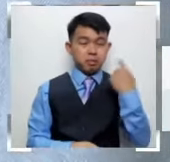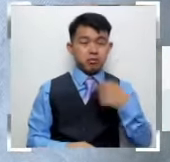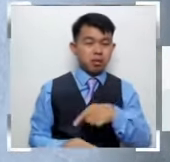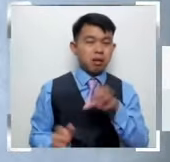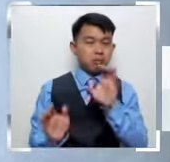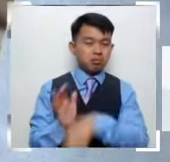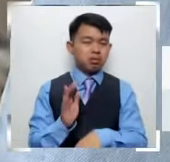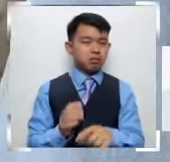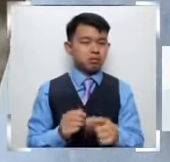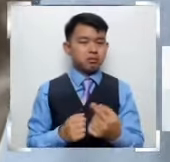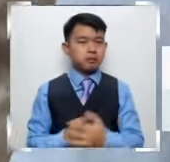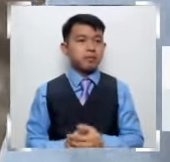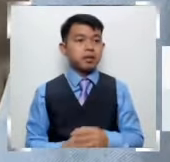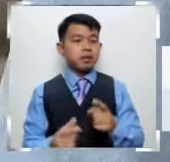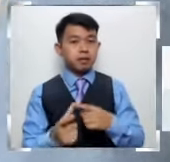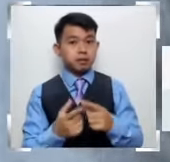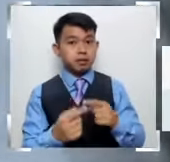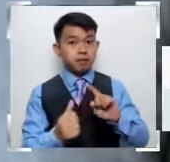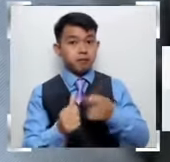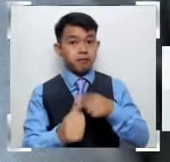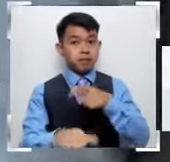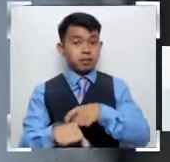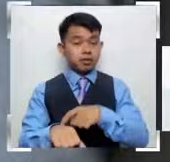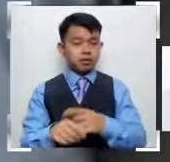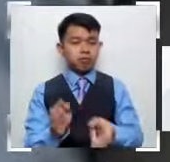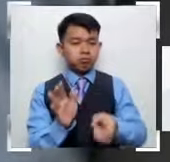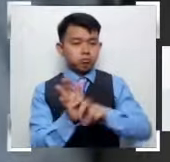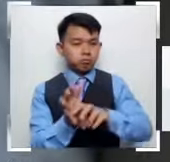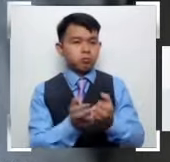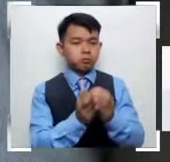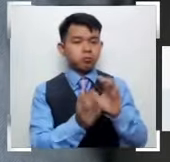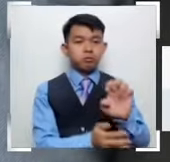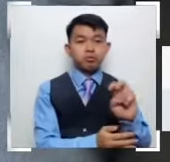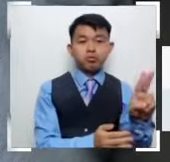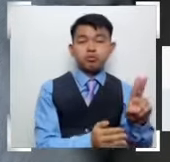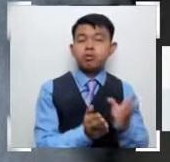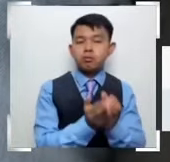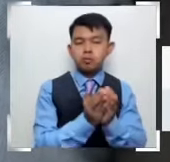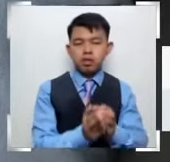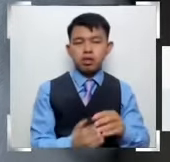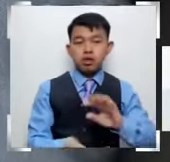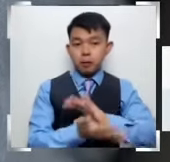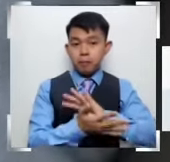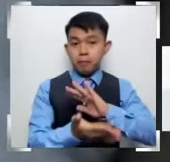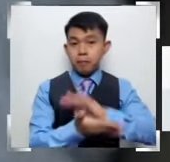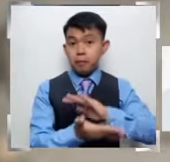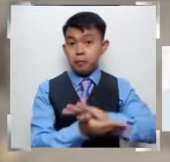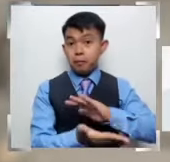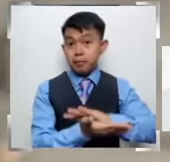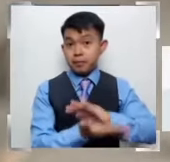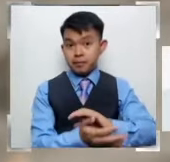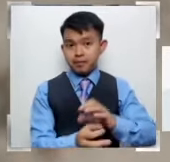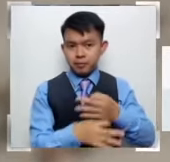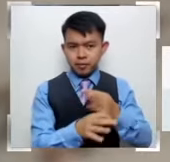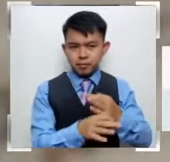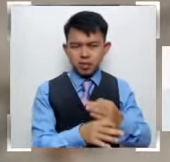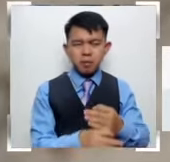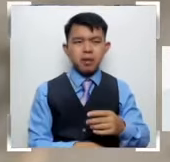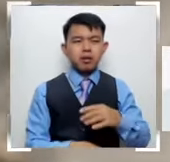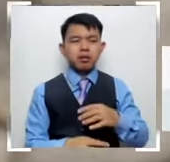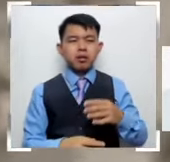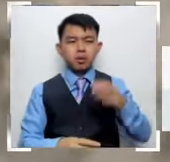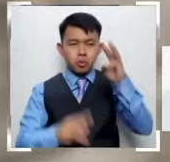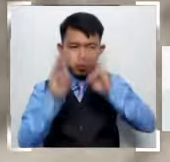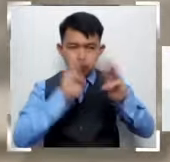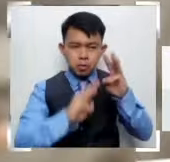isang European flag na barko. Habang inaayos sa kanyang mga papeles, may agam-agam pa raw kasi kung matutuloy siya dahil sa banta ng European